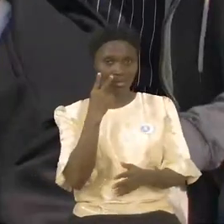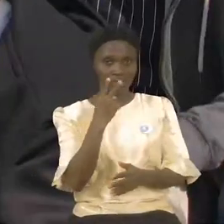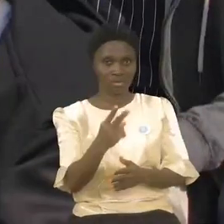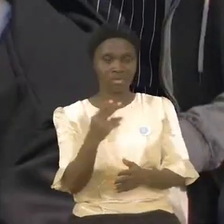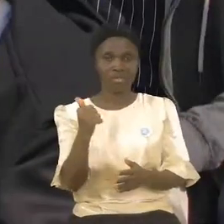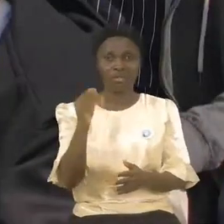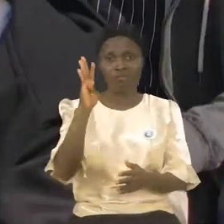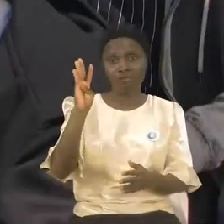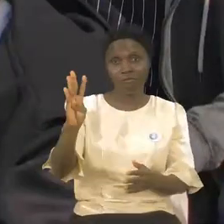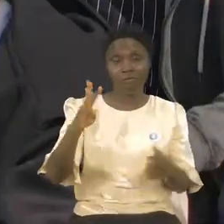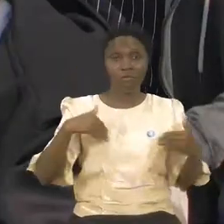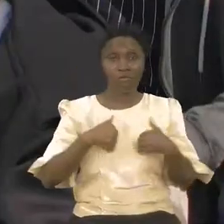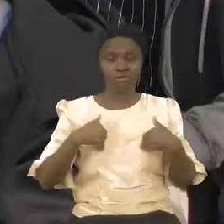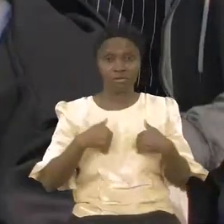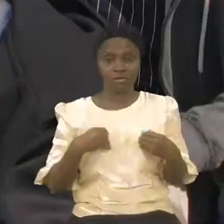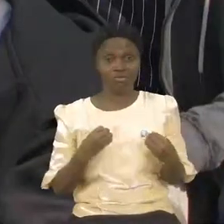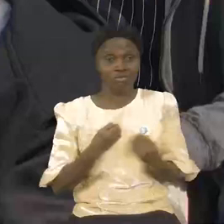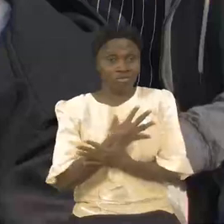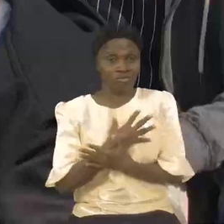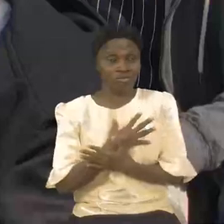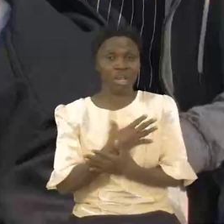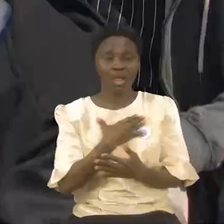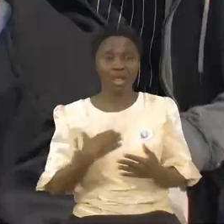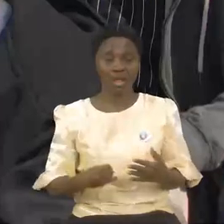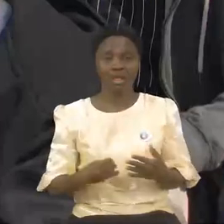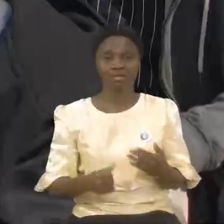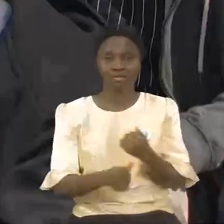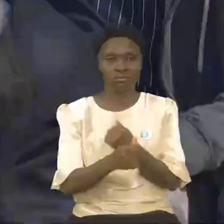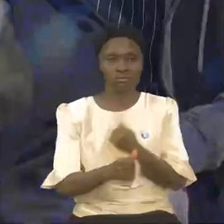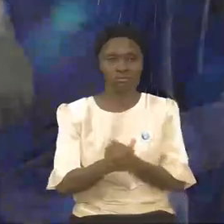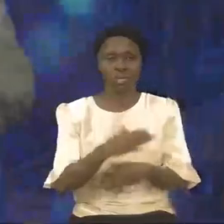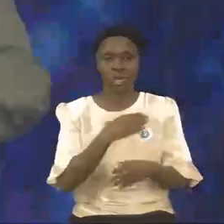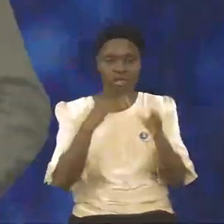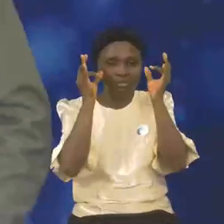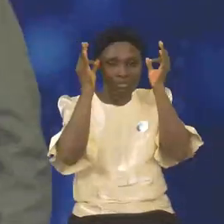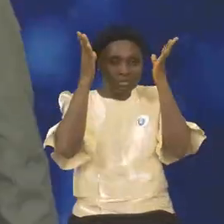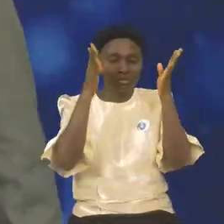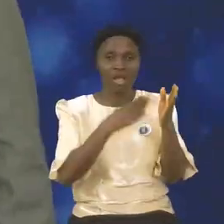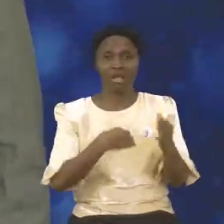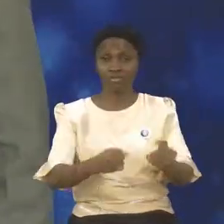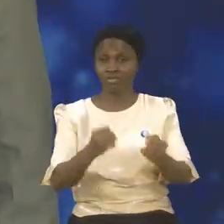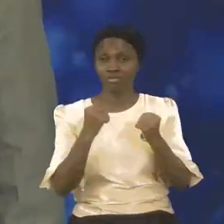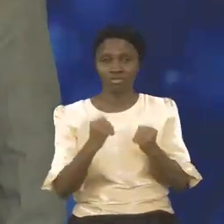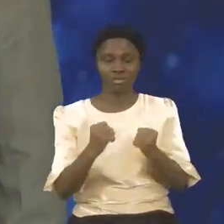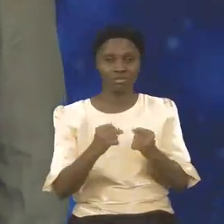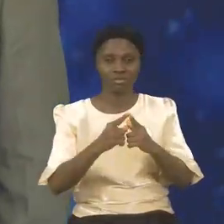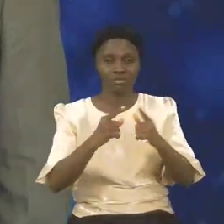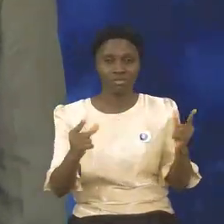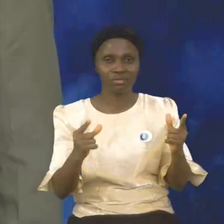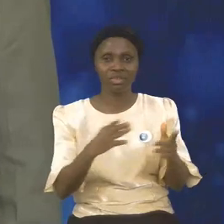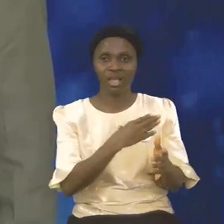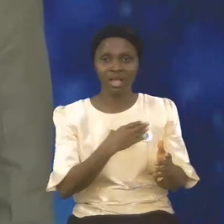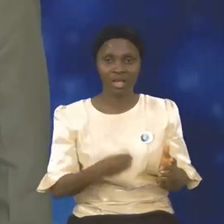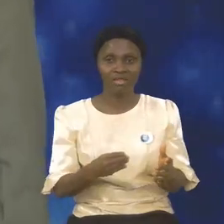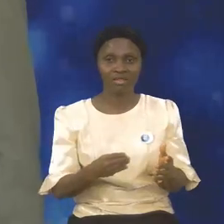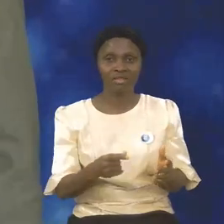que après ceci je vois dans la vision le quatrième le quatrième animal